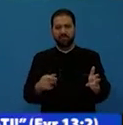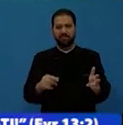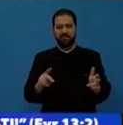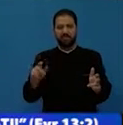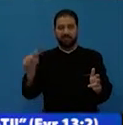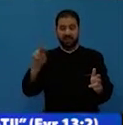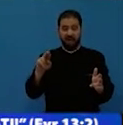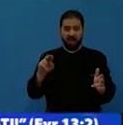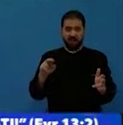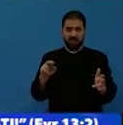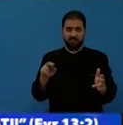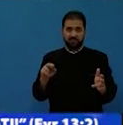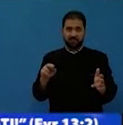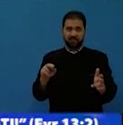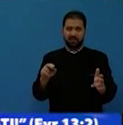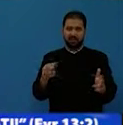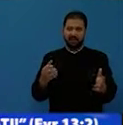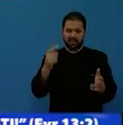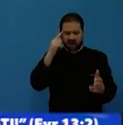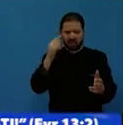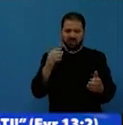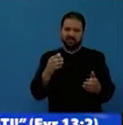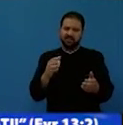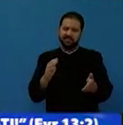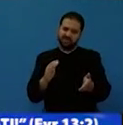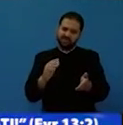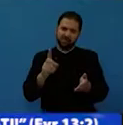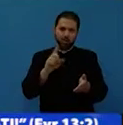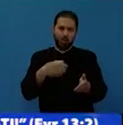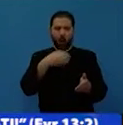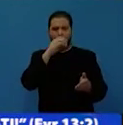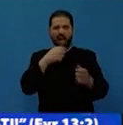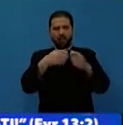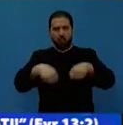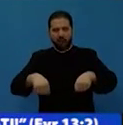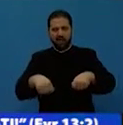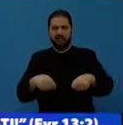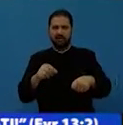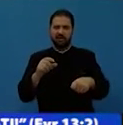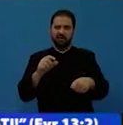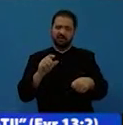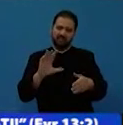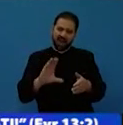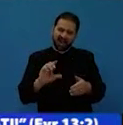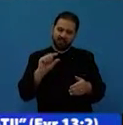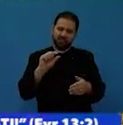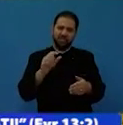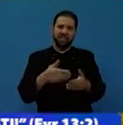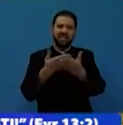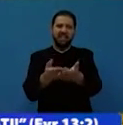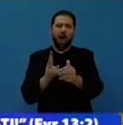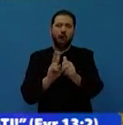caracteristic l-a făcut să oprească o parte din apă pentru a-i oferi și ucenicului. Și